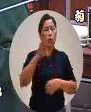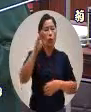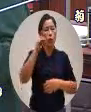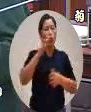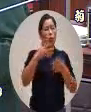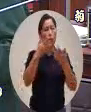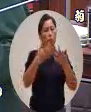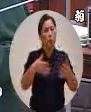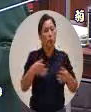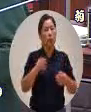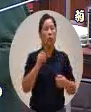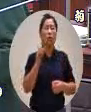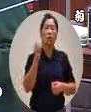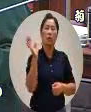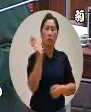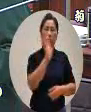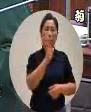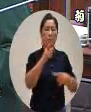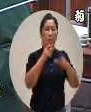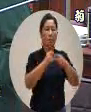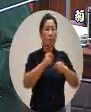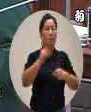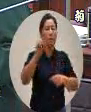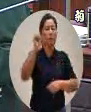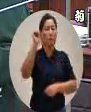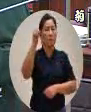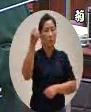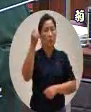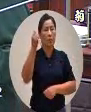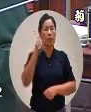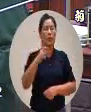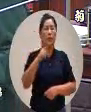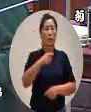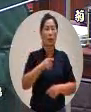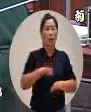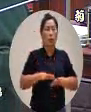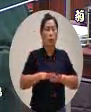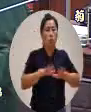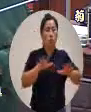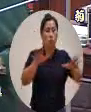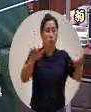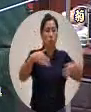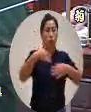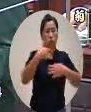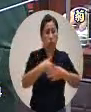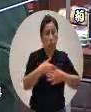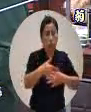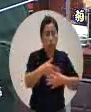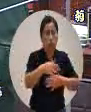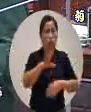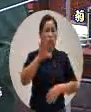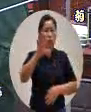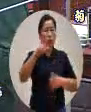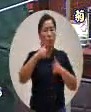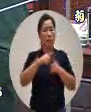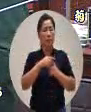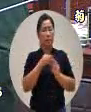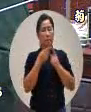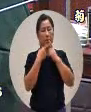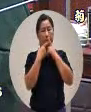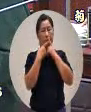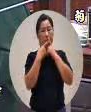的不公益那或者說在這個法電的過程有人點點